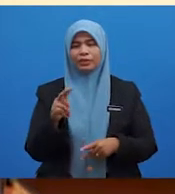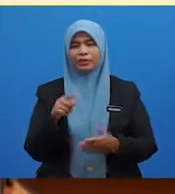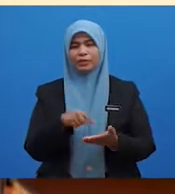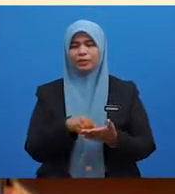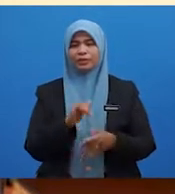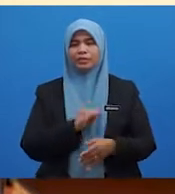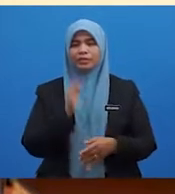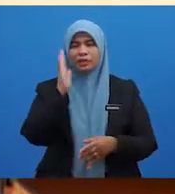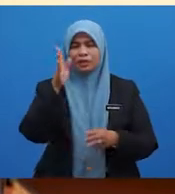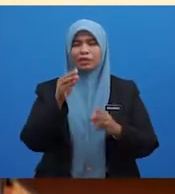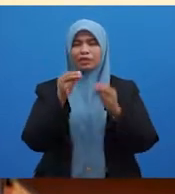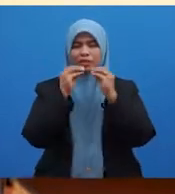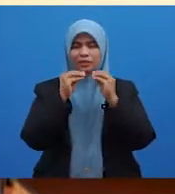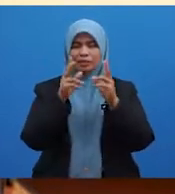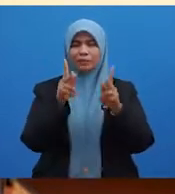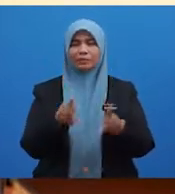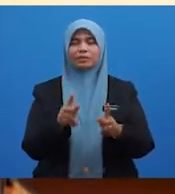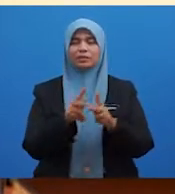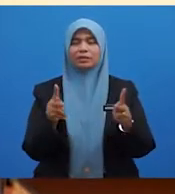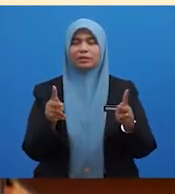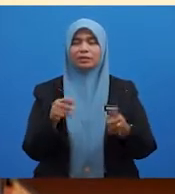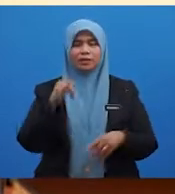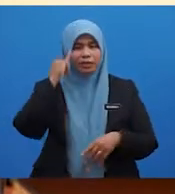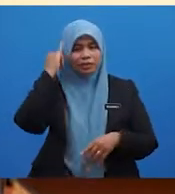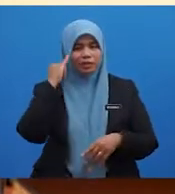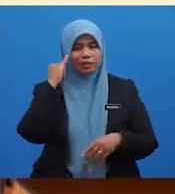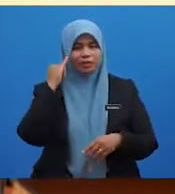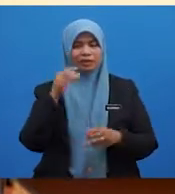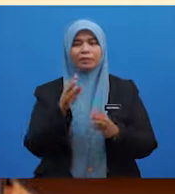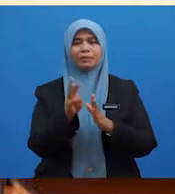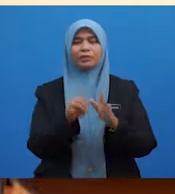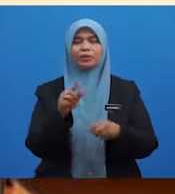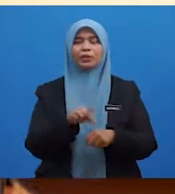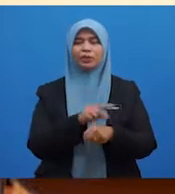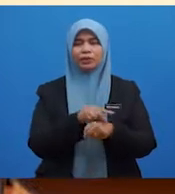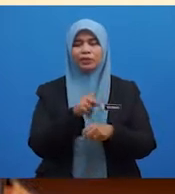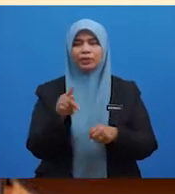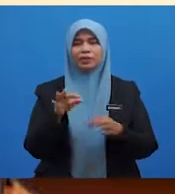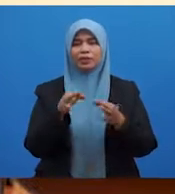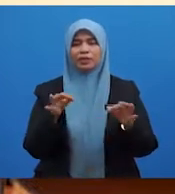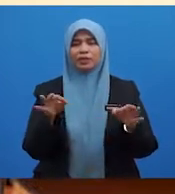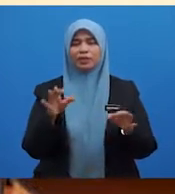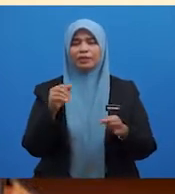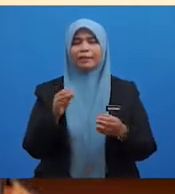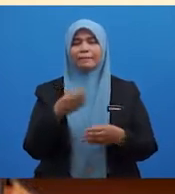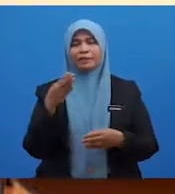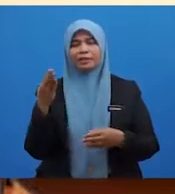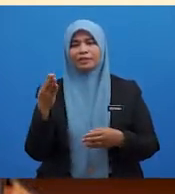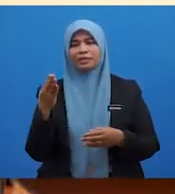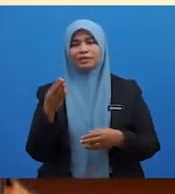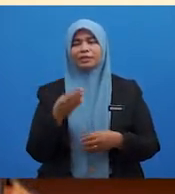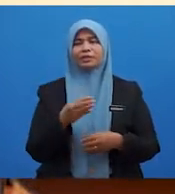saya akan mengajar pelajar mengembangkan idea menggunakan ayat-ayat yang